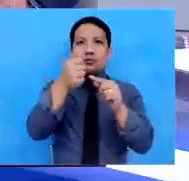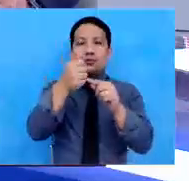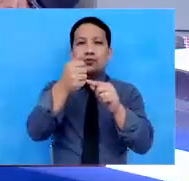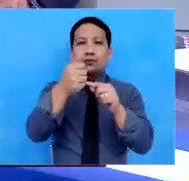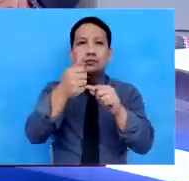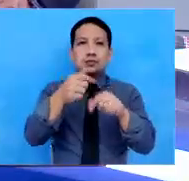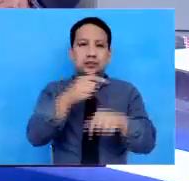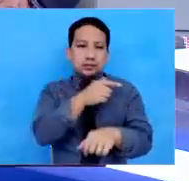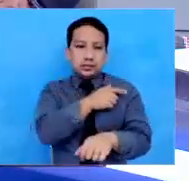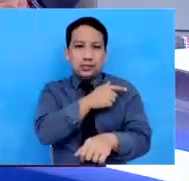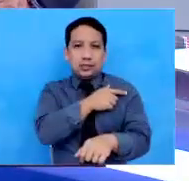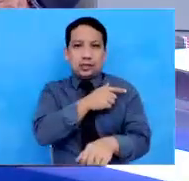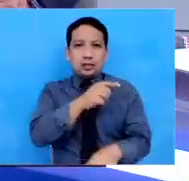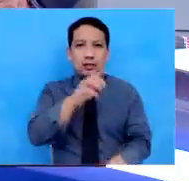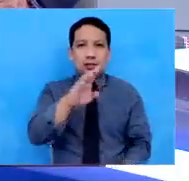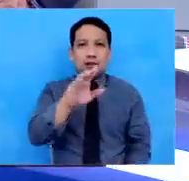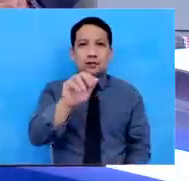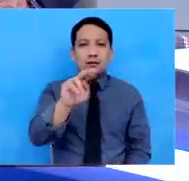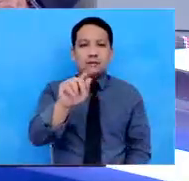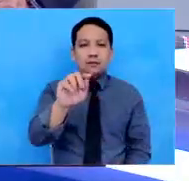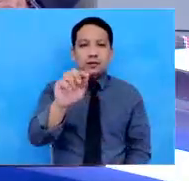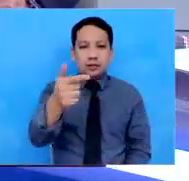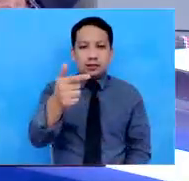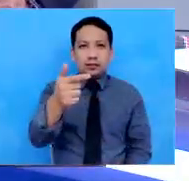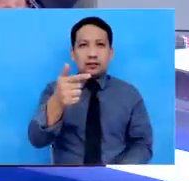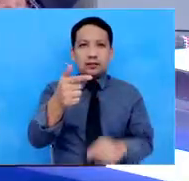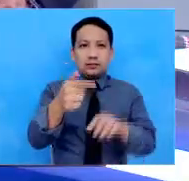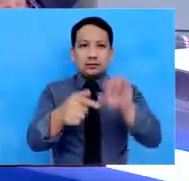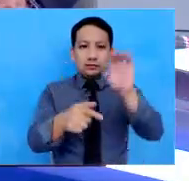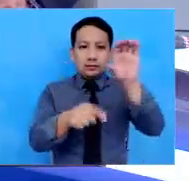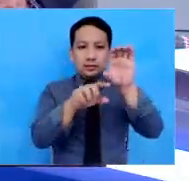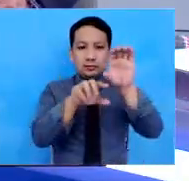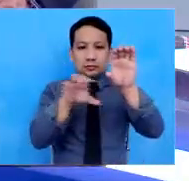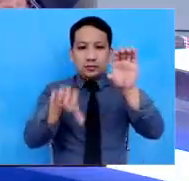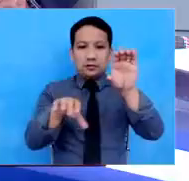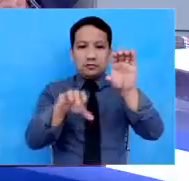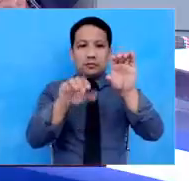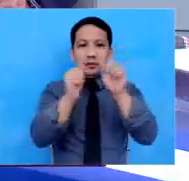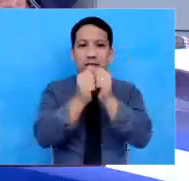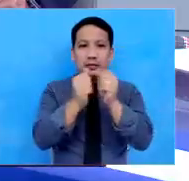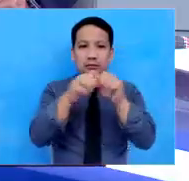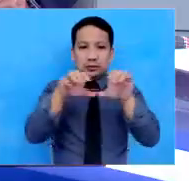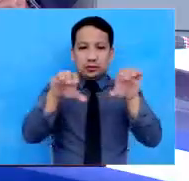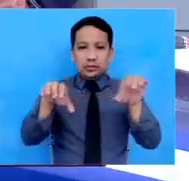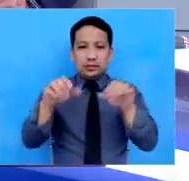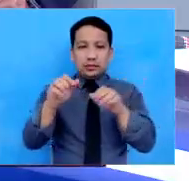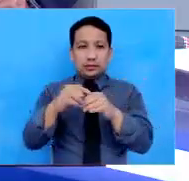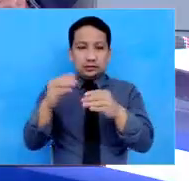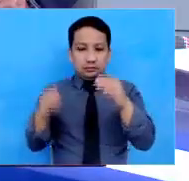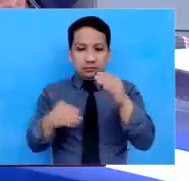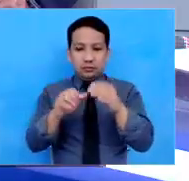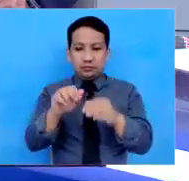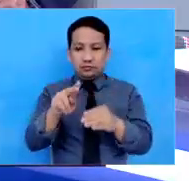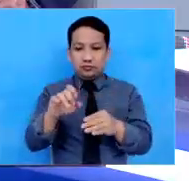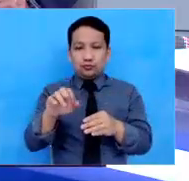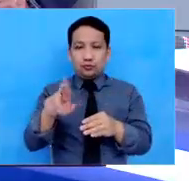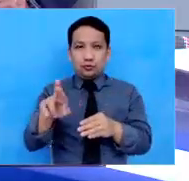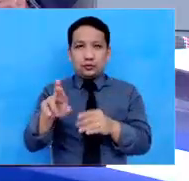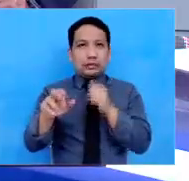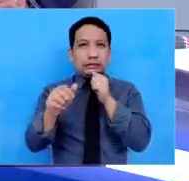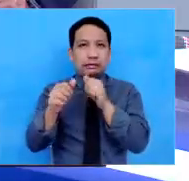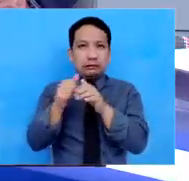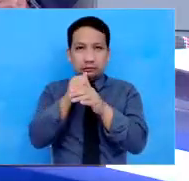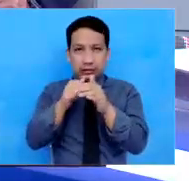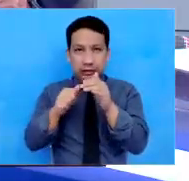raw ang isa pang Bucor official na nagtatago na ngayon. Ang desisyon ng DOJ, NBI at PNP na ireklamo si Bantag nakabase raw